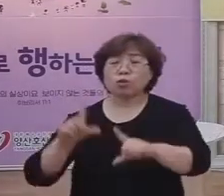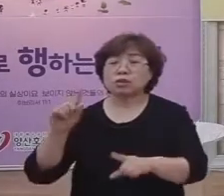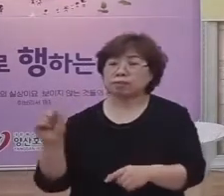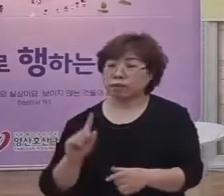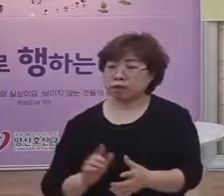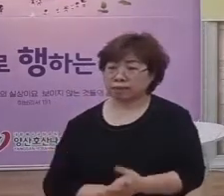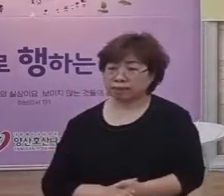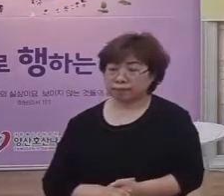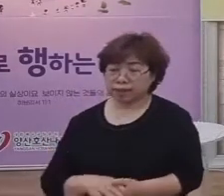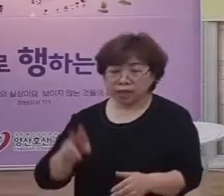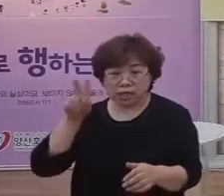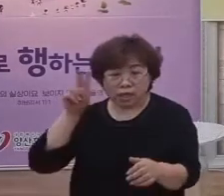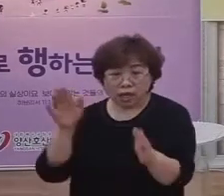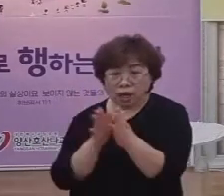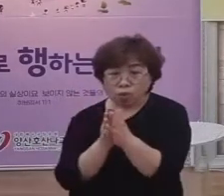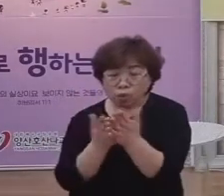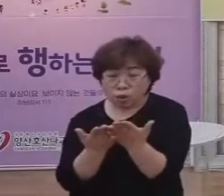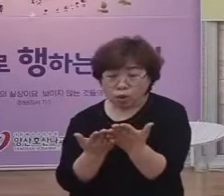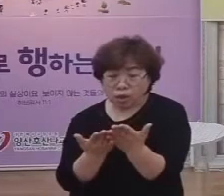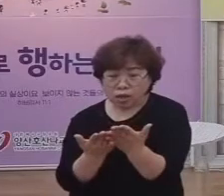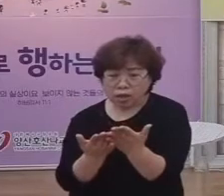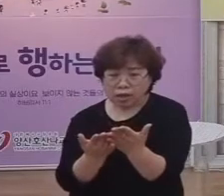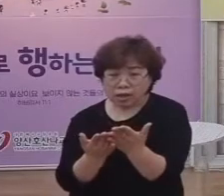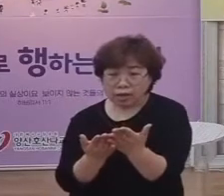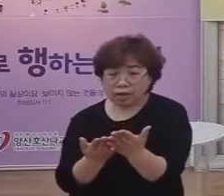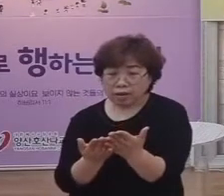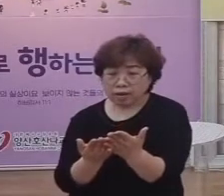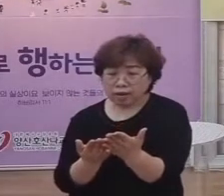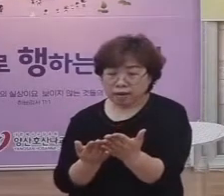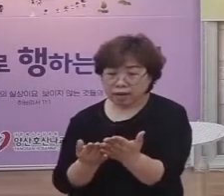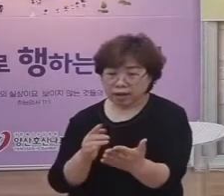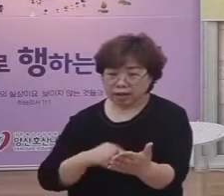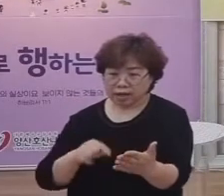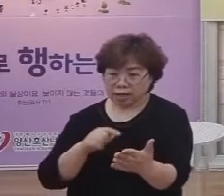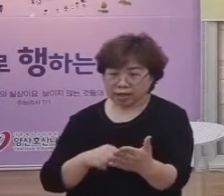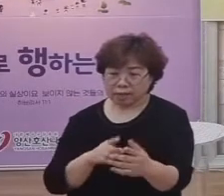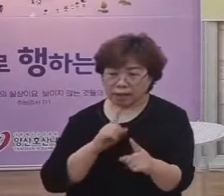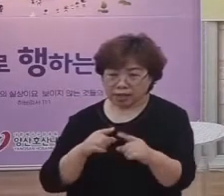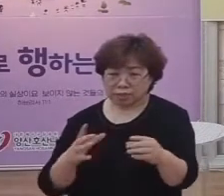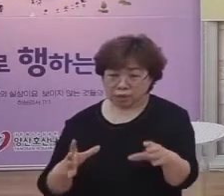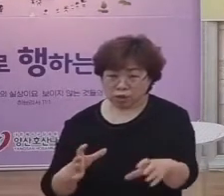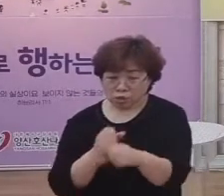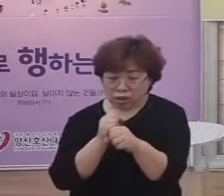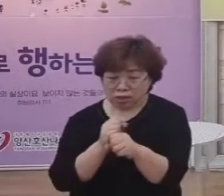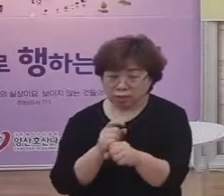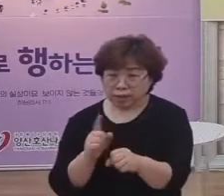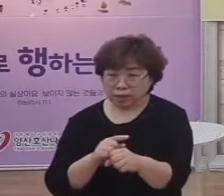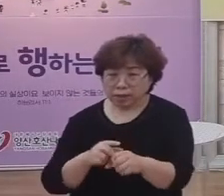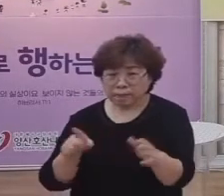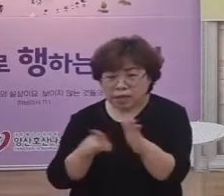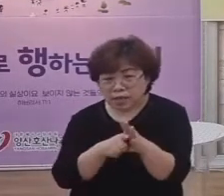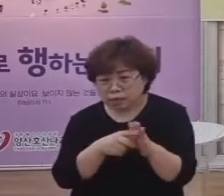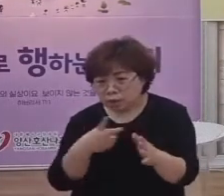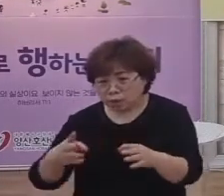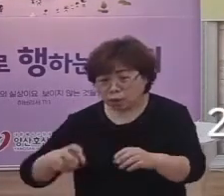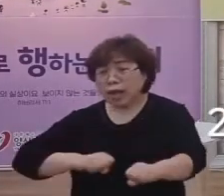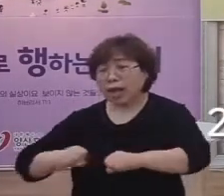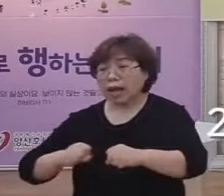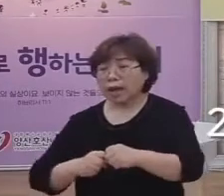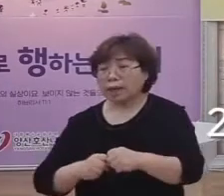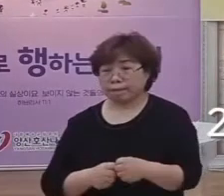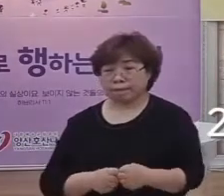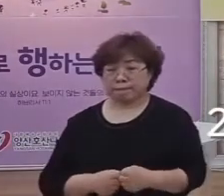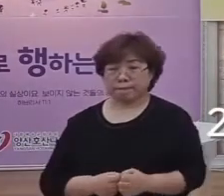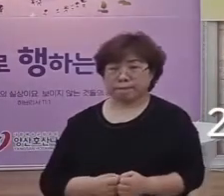야고보서의 핵심이 믿음과 행함이라 그랬거든요. 그러니까 이제 말씀을 잘 들었어요. 그러면 그 말씀대로? 그렇습니다. 예,